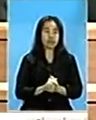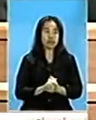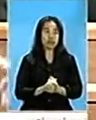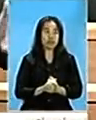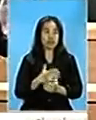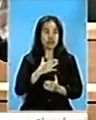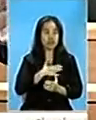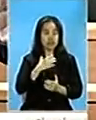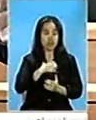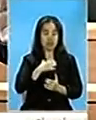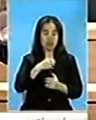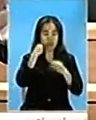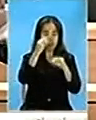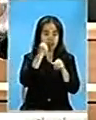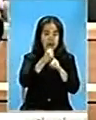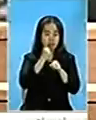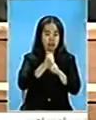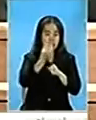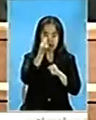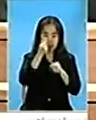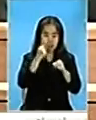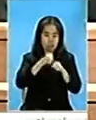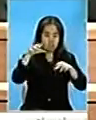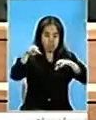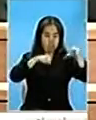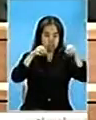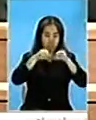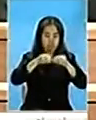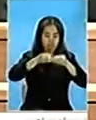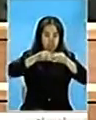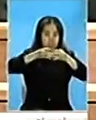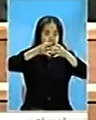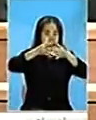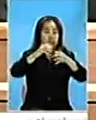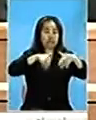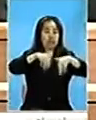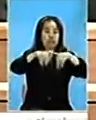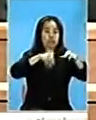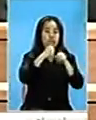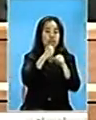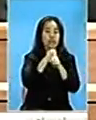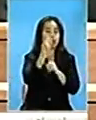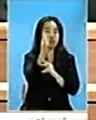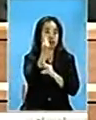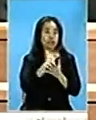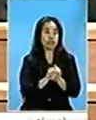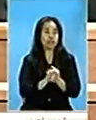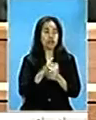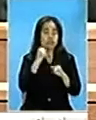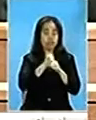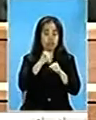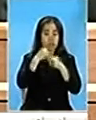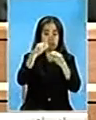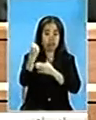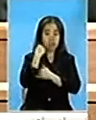ผมอยากจะให้ท่านทำให้เกิดพลังจากภาคประชาสังคมจากตัวท่านเองก่อนที่ท่านจะสร้างความเข้มแข็